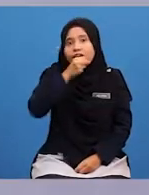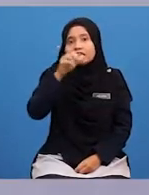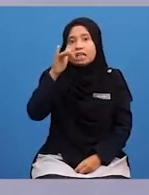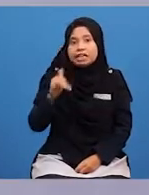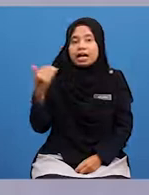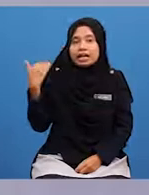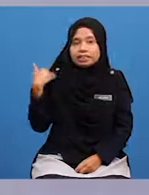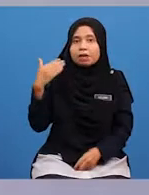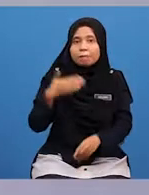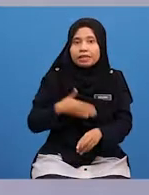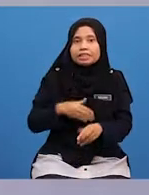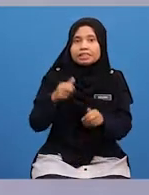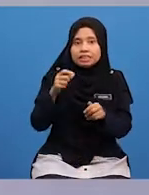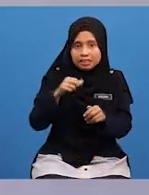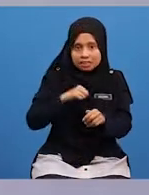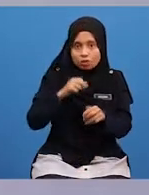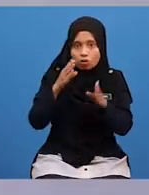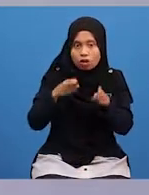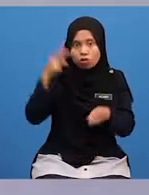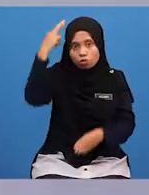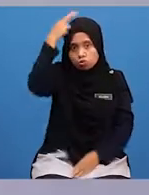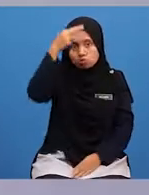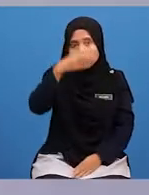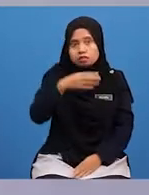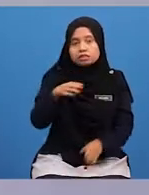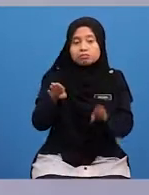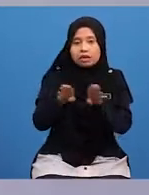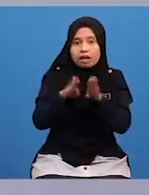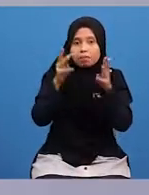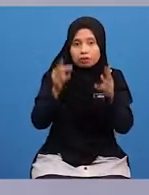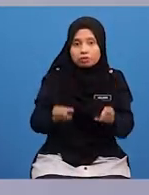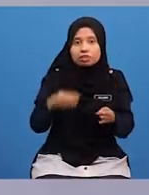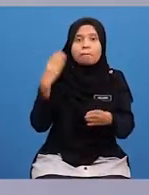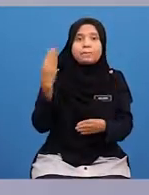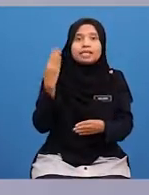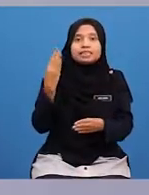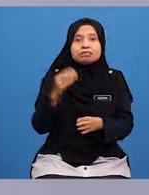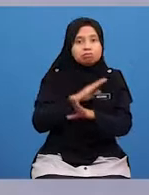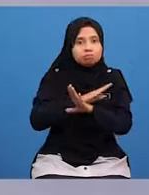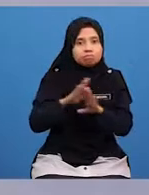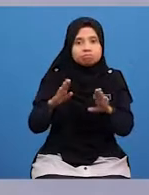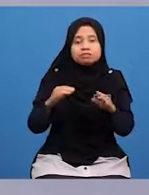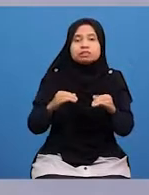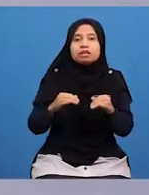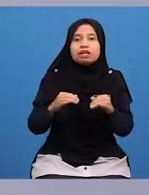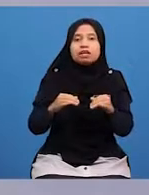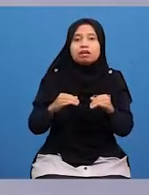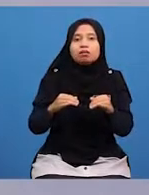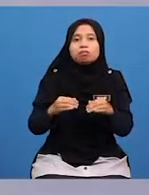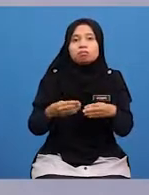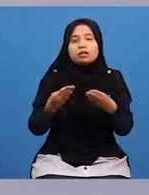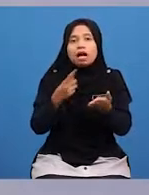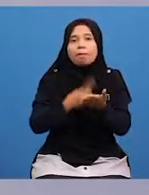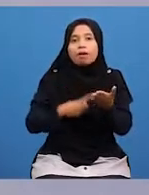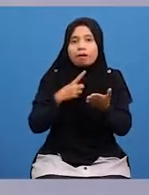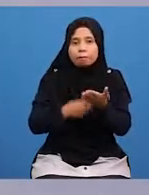ada pada diri seorang Rasul sebagai manusia biasa yang juga disebut Al-Bashariyah,